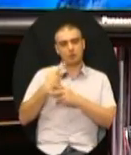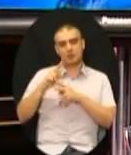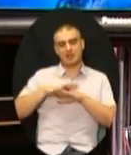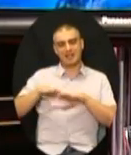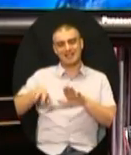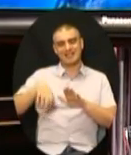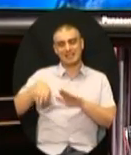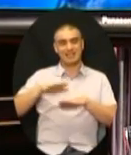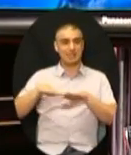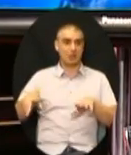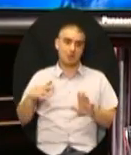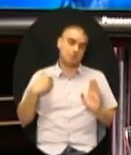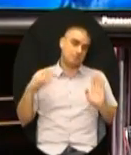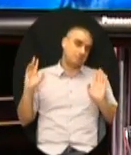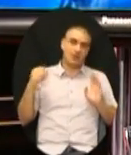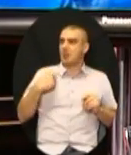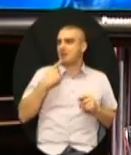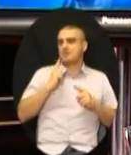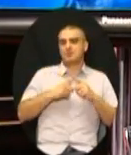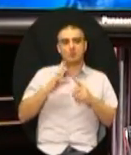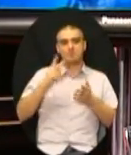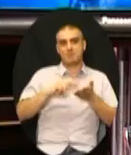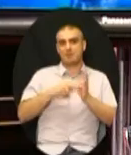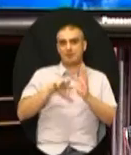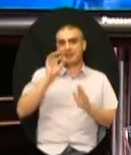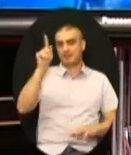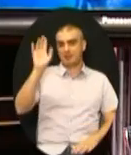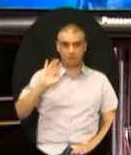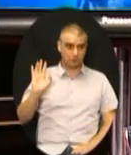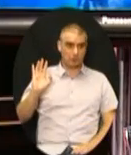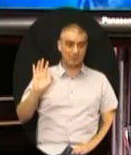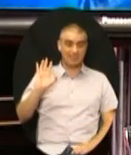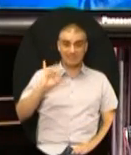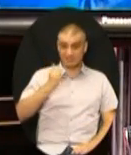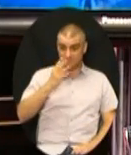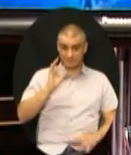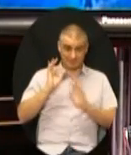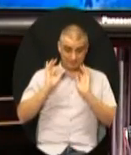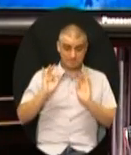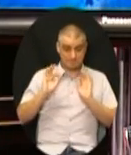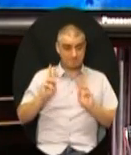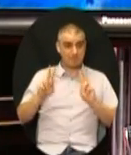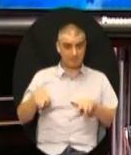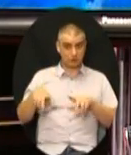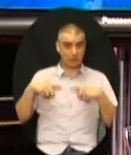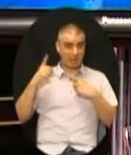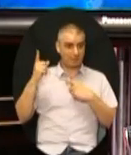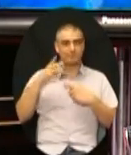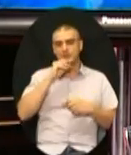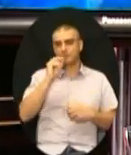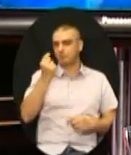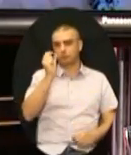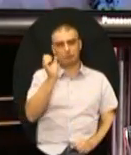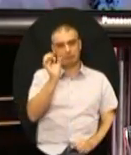הגיאולוגיה. כן. אז קטונתי להגיד מה בדיוק מתכננים למצוא שם. בהנחה שבאמת קיימים חיים, מדברים על